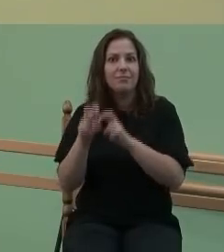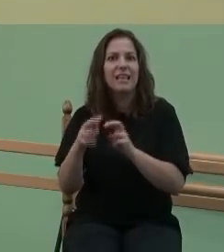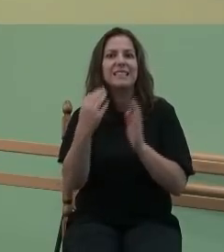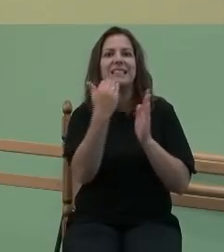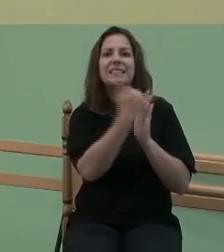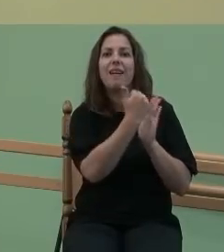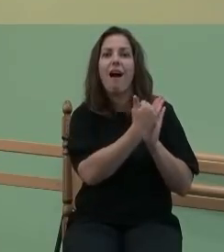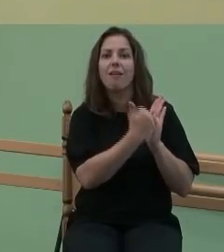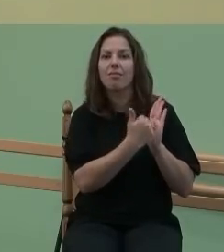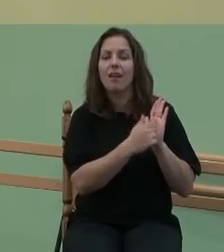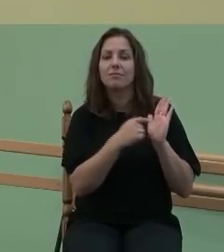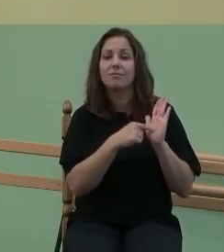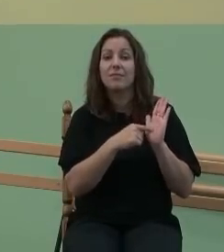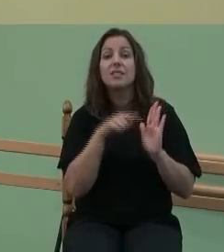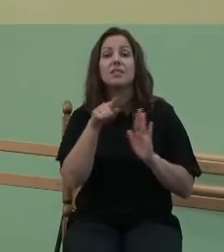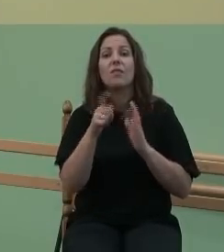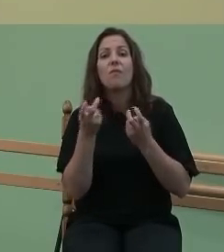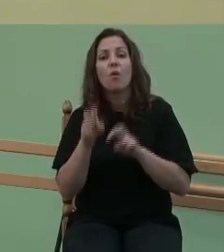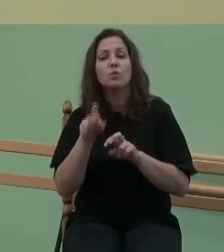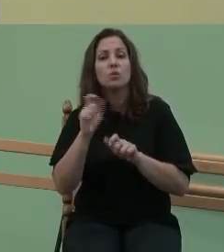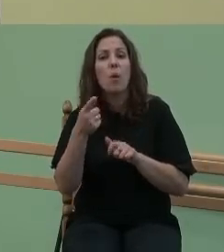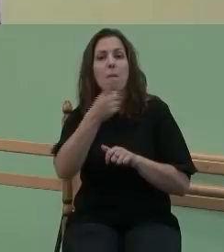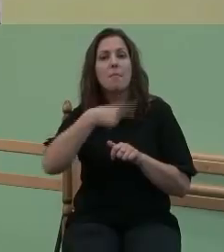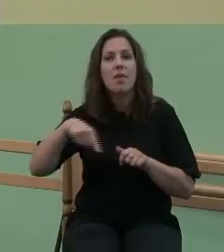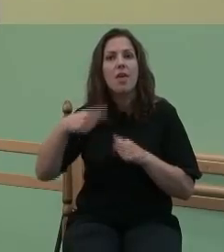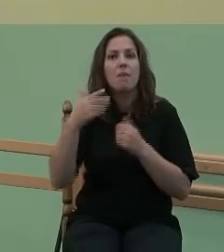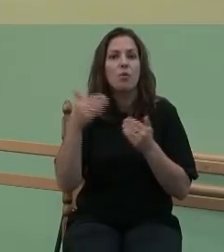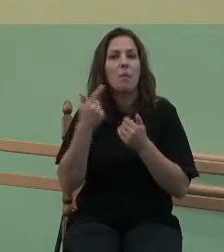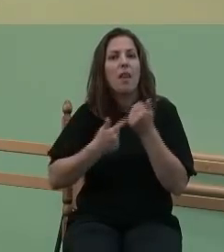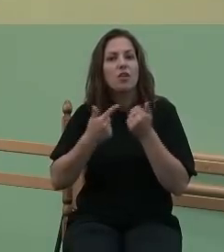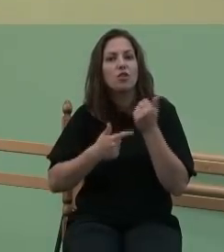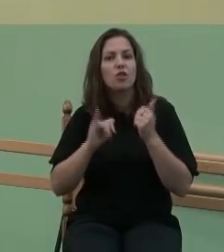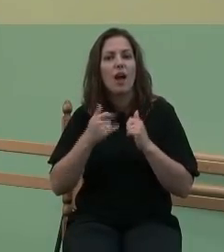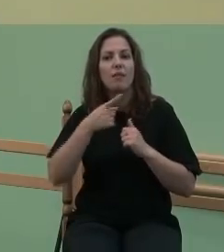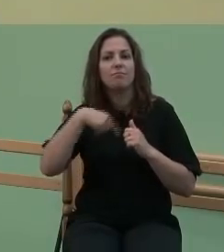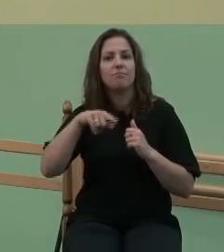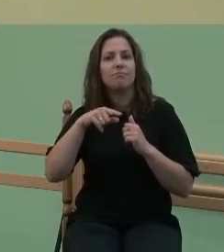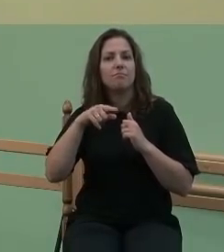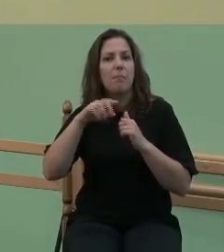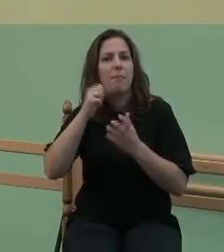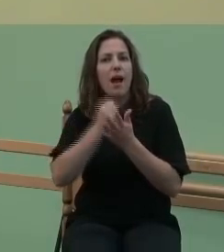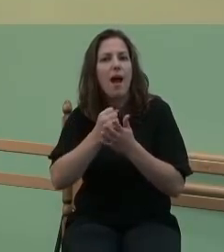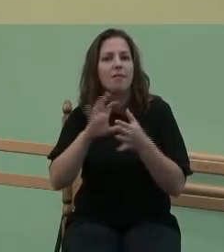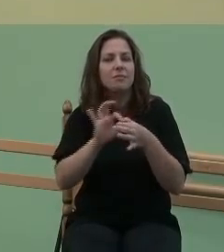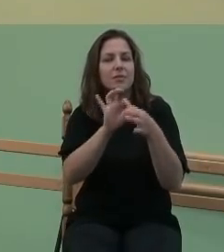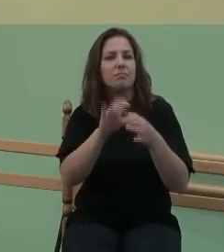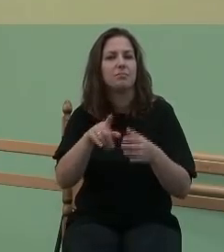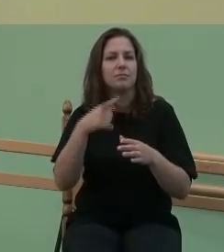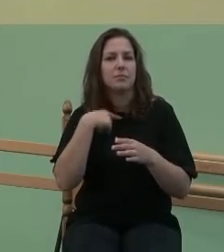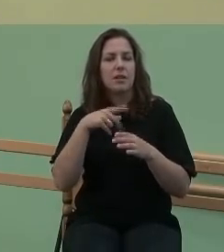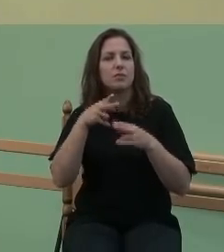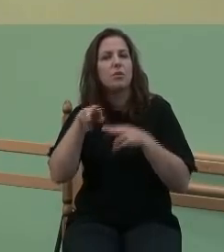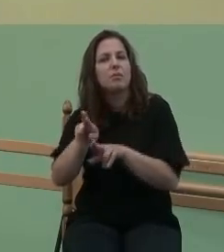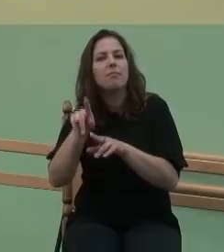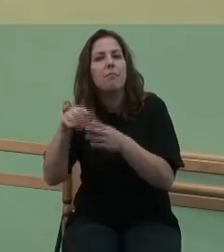standard, czyli tworzą to, na co możemy liczyć jako podmioty prawa, jako osoby poddane działaniu